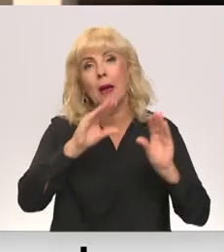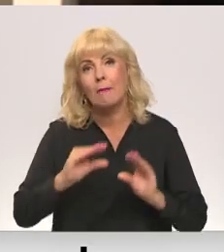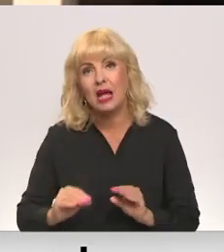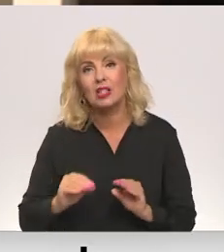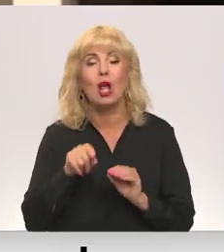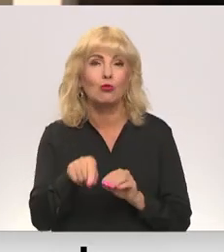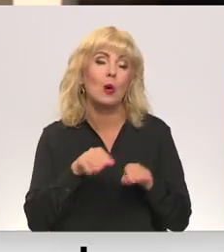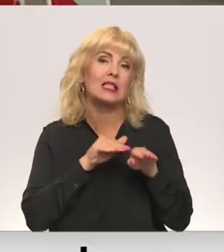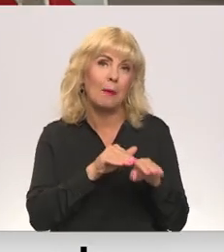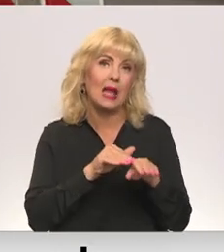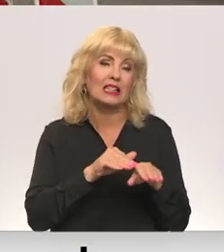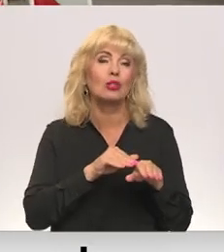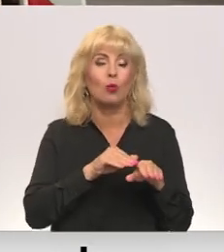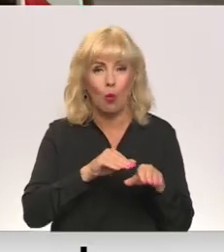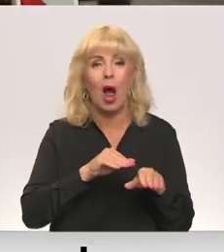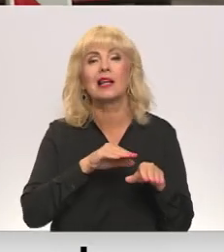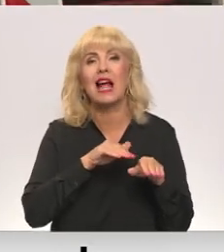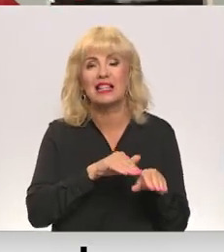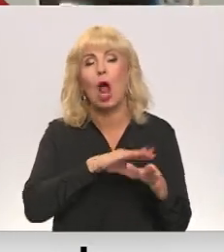šo sastrēgumu kopā.